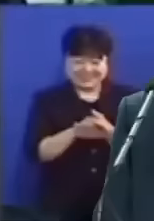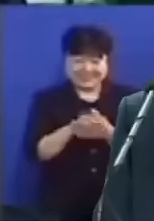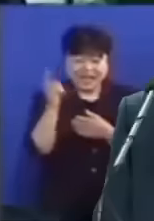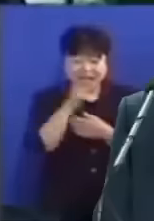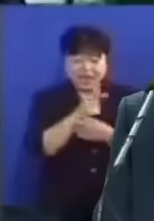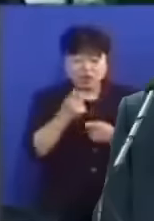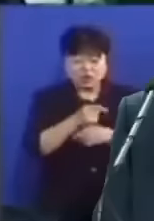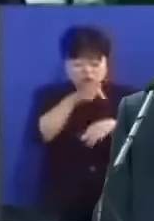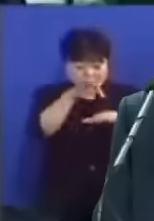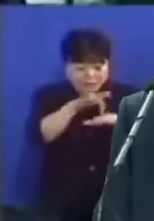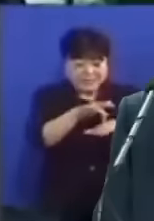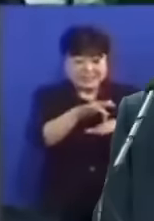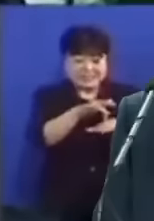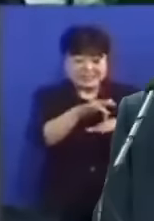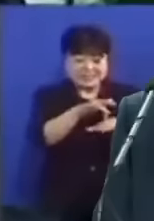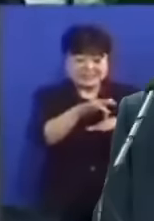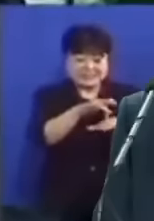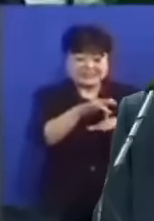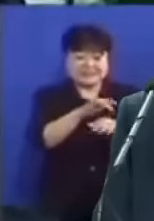악한 원수 마귀의